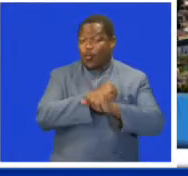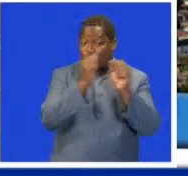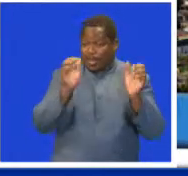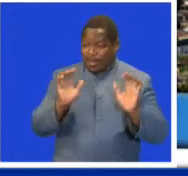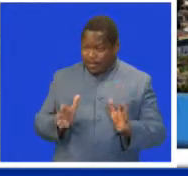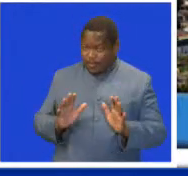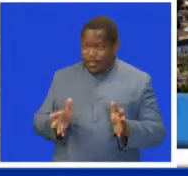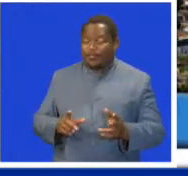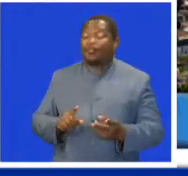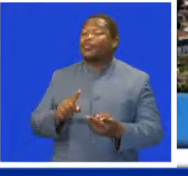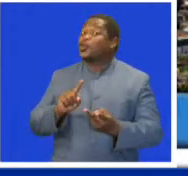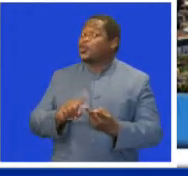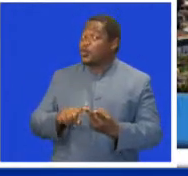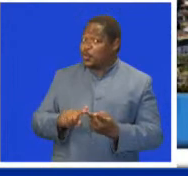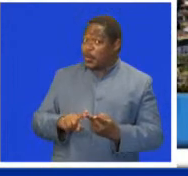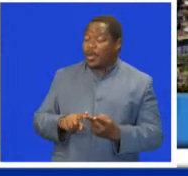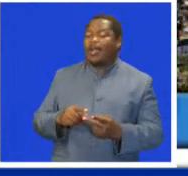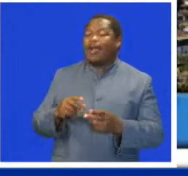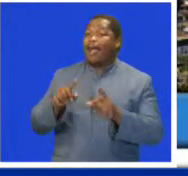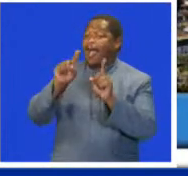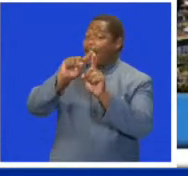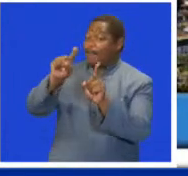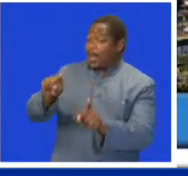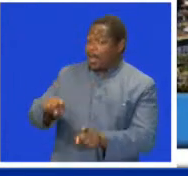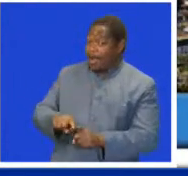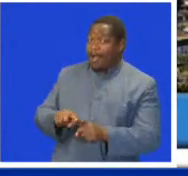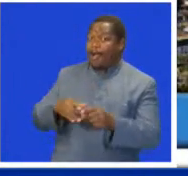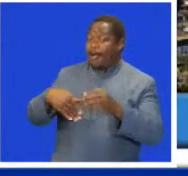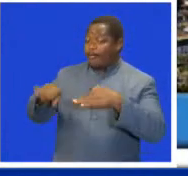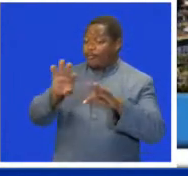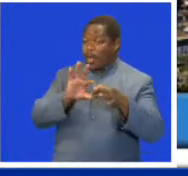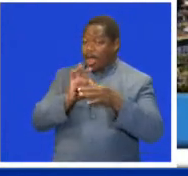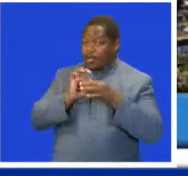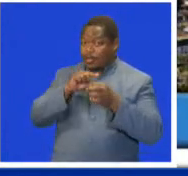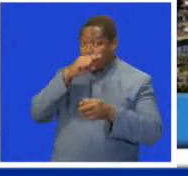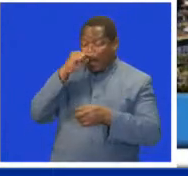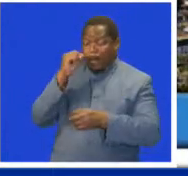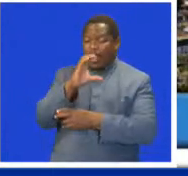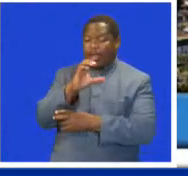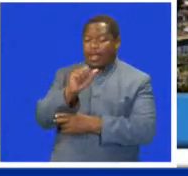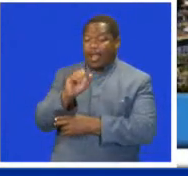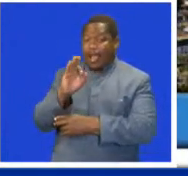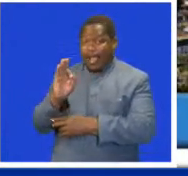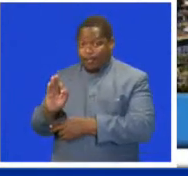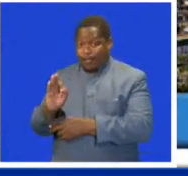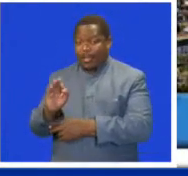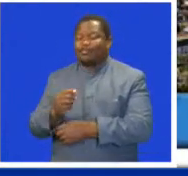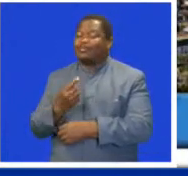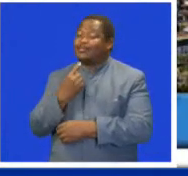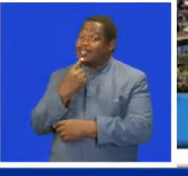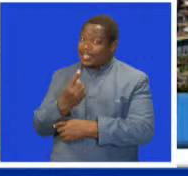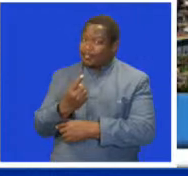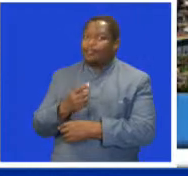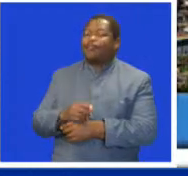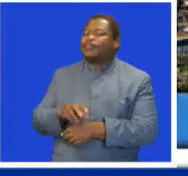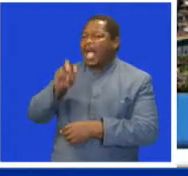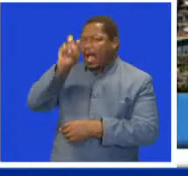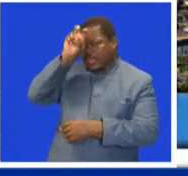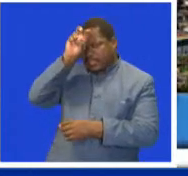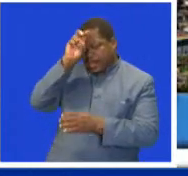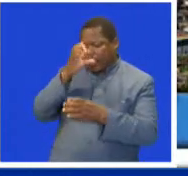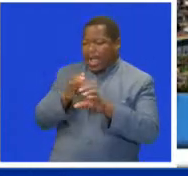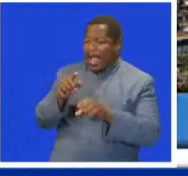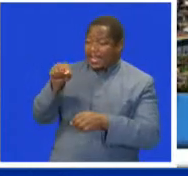webhola iAfrika ithini ithi njengoba sathi ukuthi kulahleke iAfcon indzebe sami